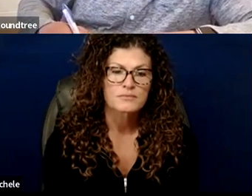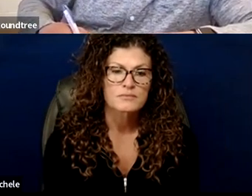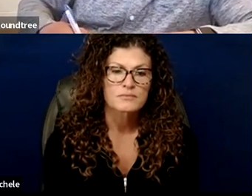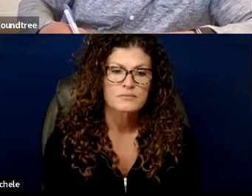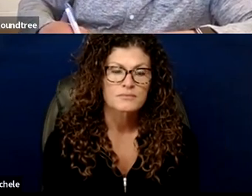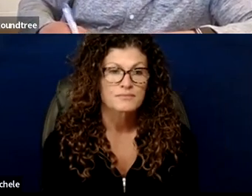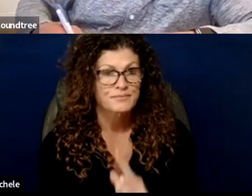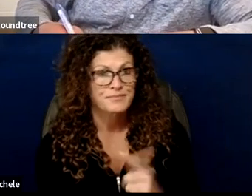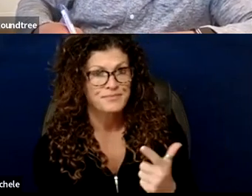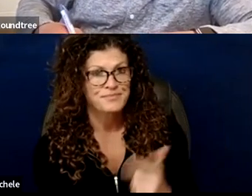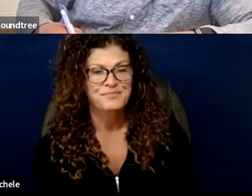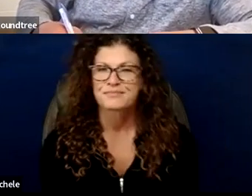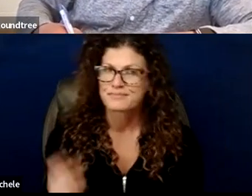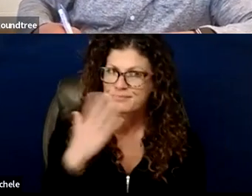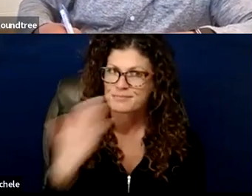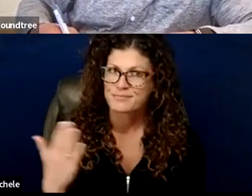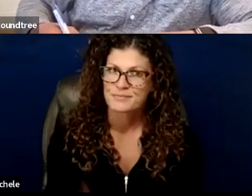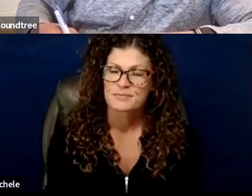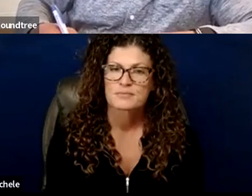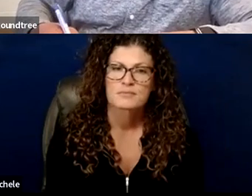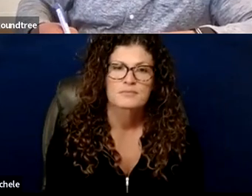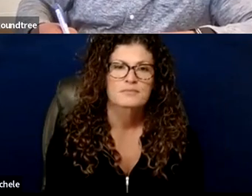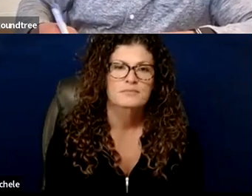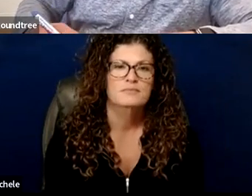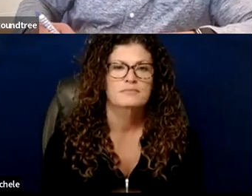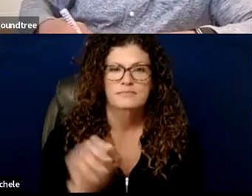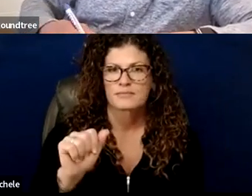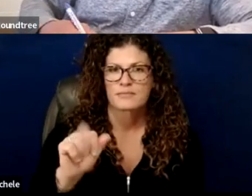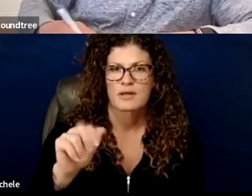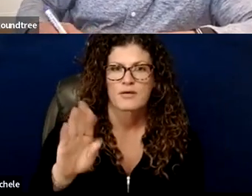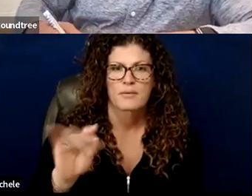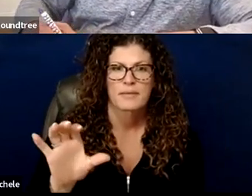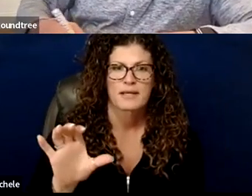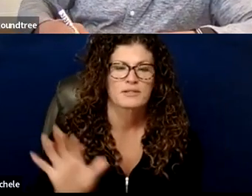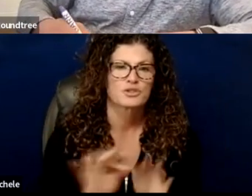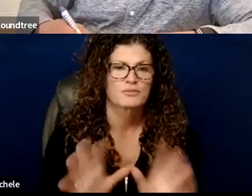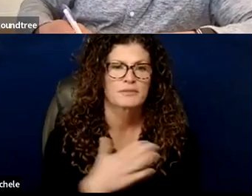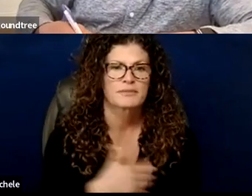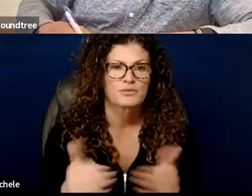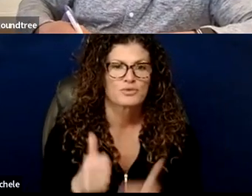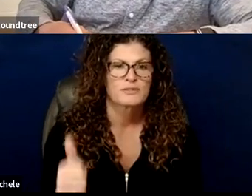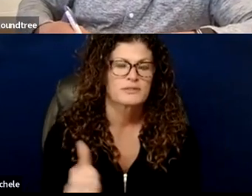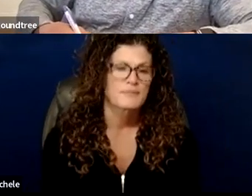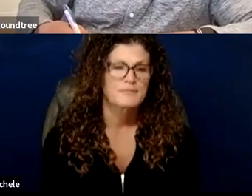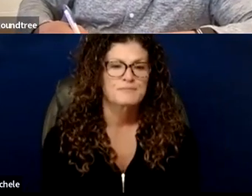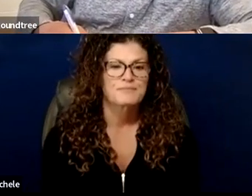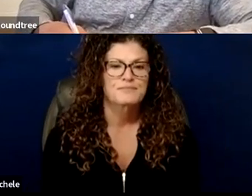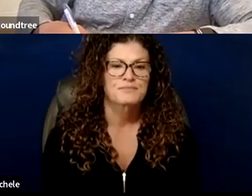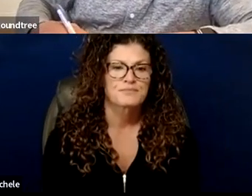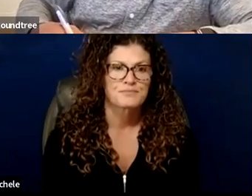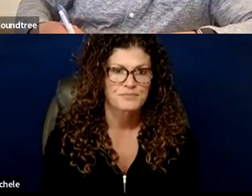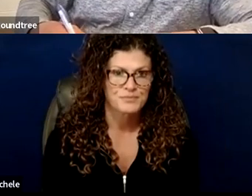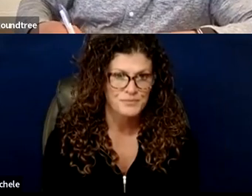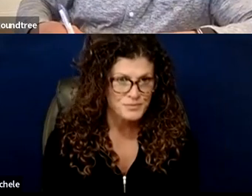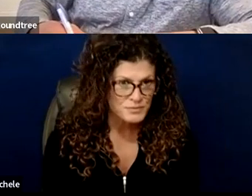ma'am. Thank you very much. And next is our Arabic interpreter. Please introduce yourself and give Zoom instructions in